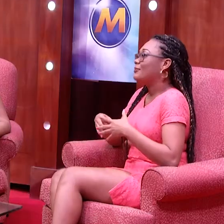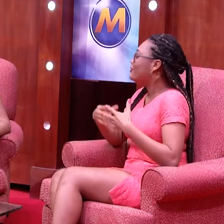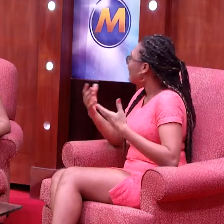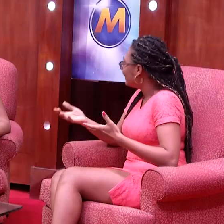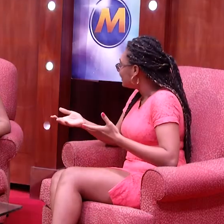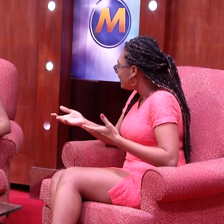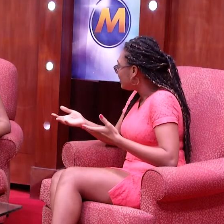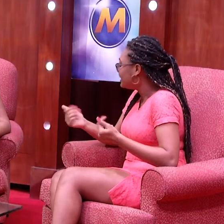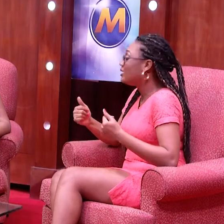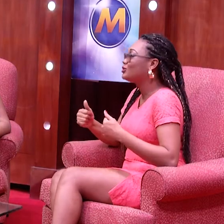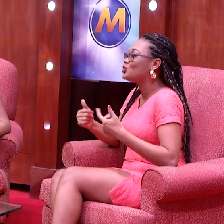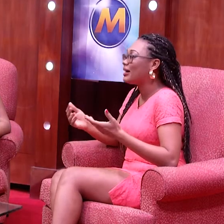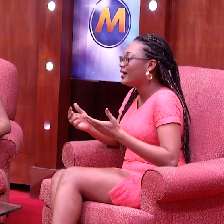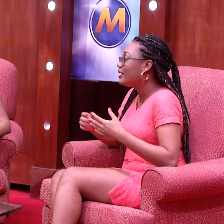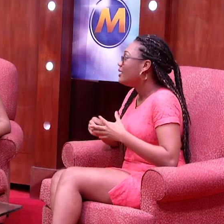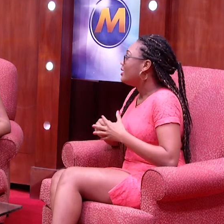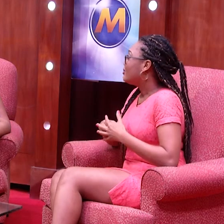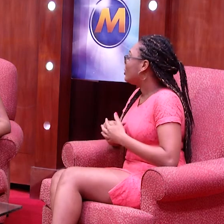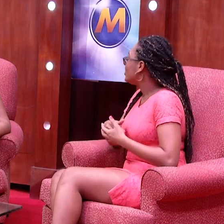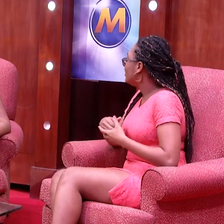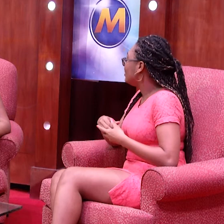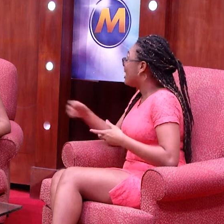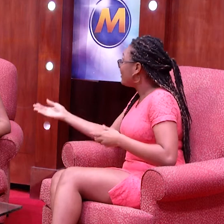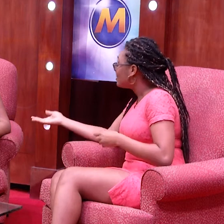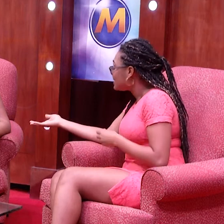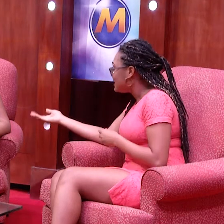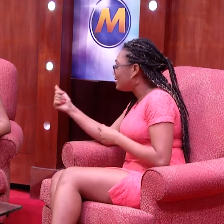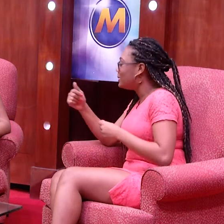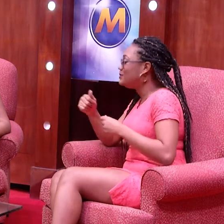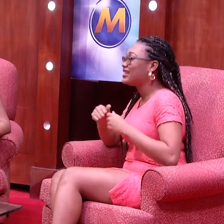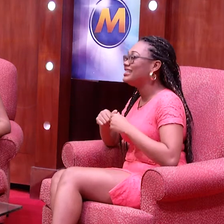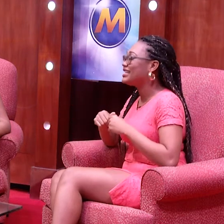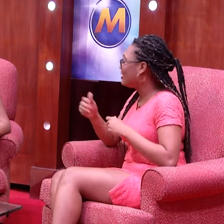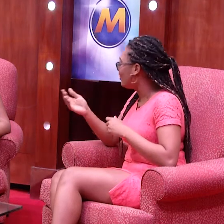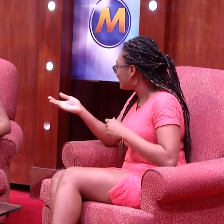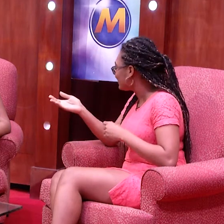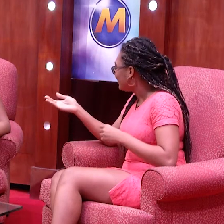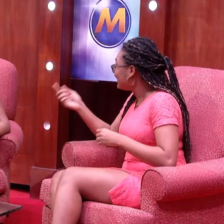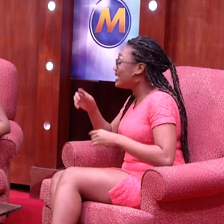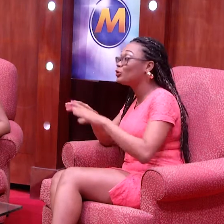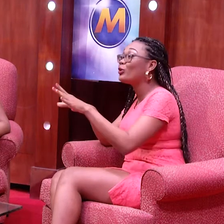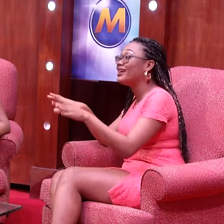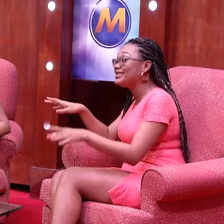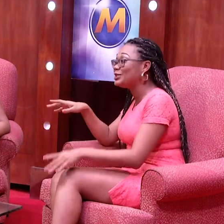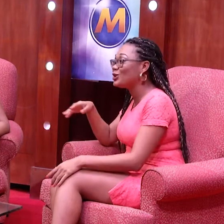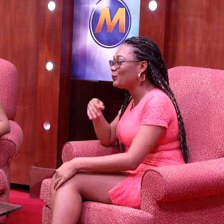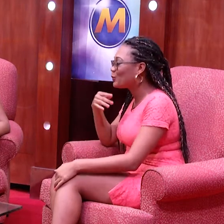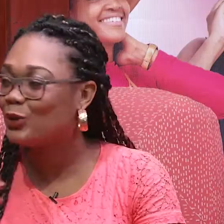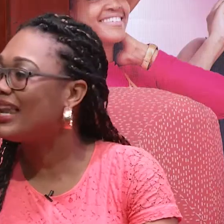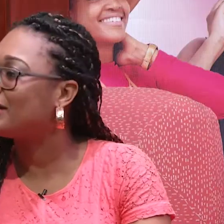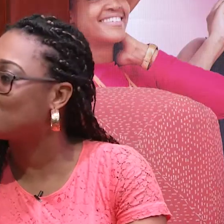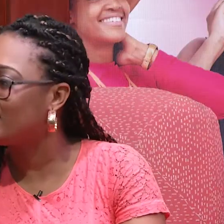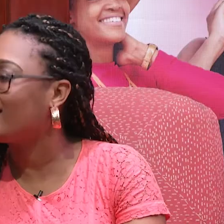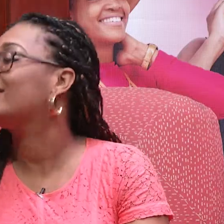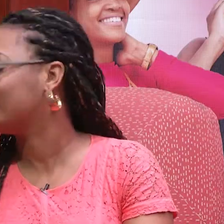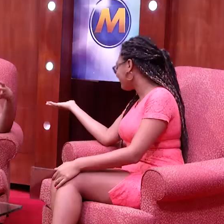et me faire. Maintenant, tout de suite après, vois-tu, il y avait aussi Miss Anaïs qui était en face. C'était la oui. toute première édition. Oui. Donc,